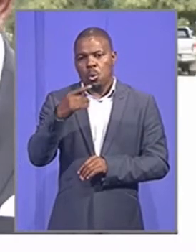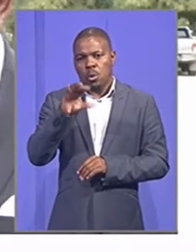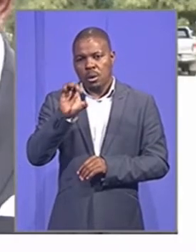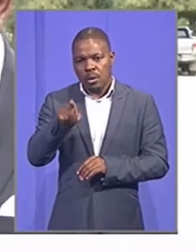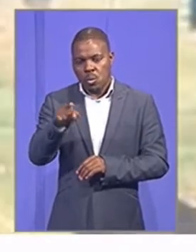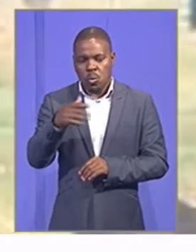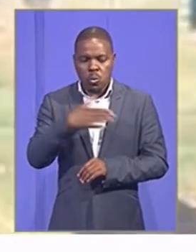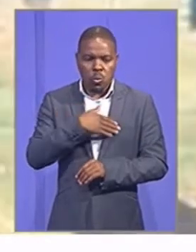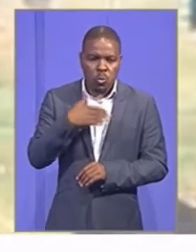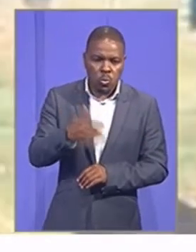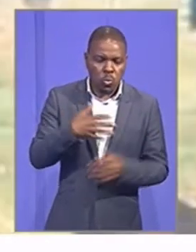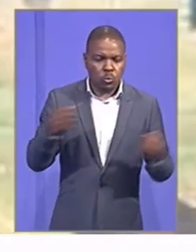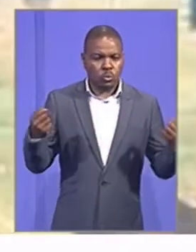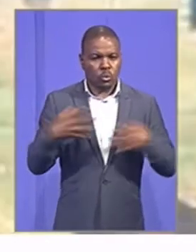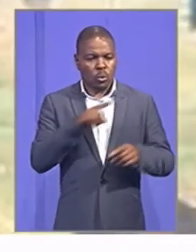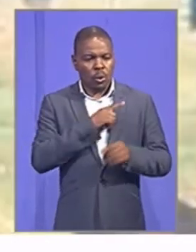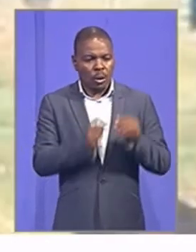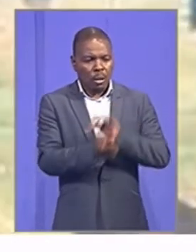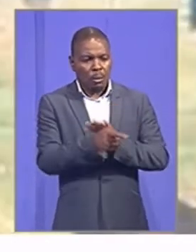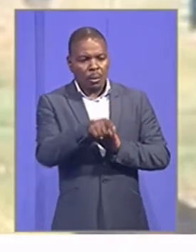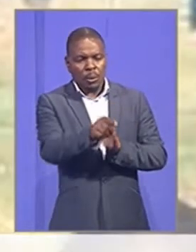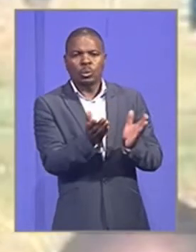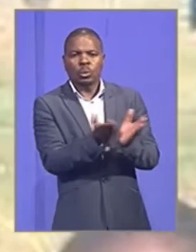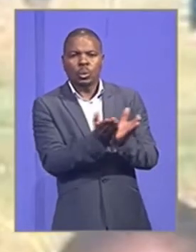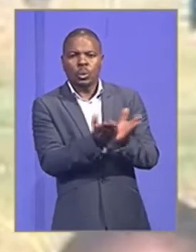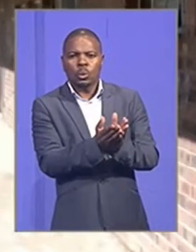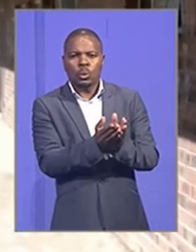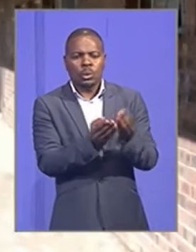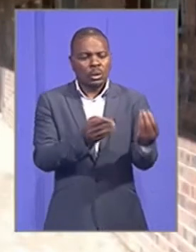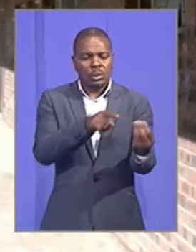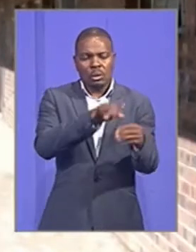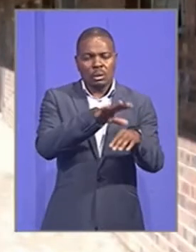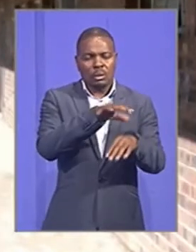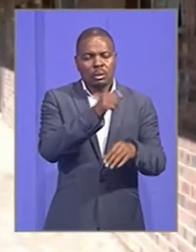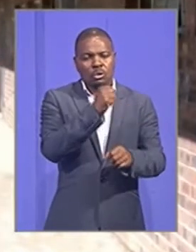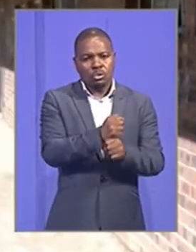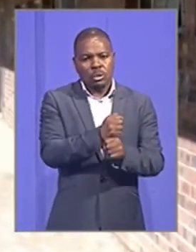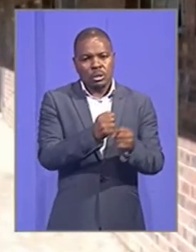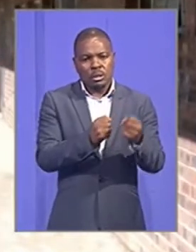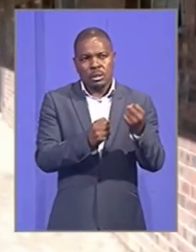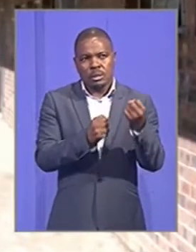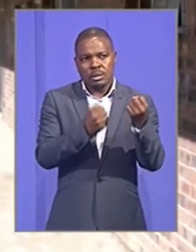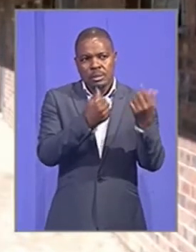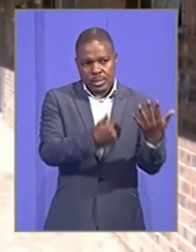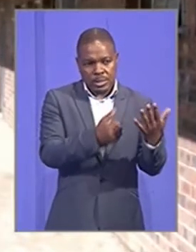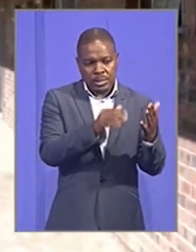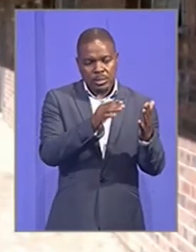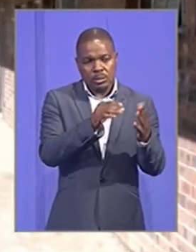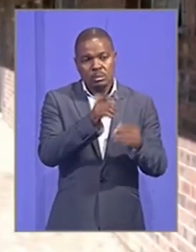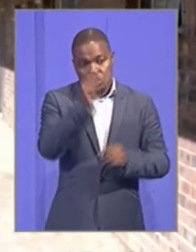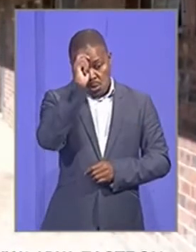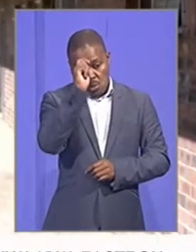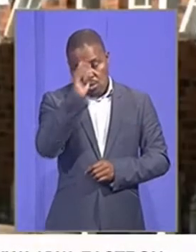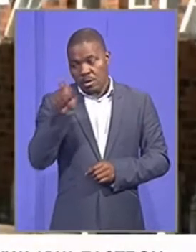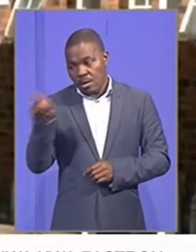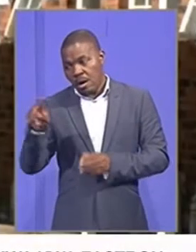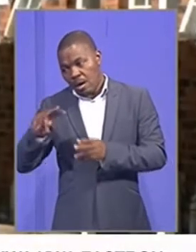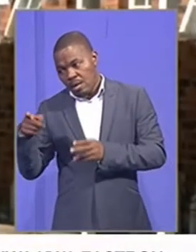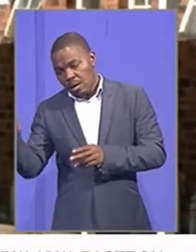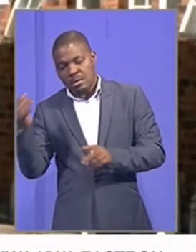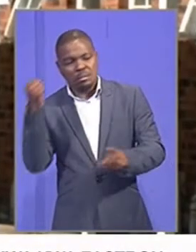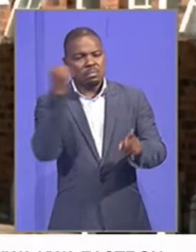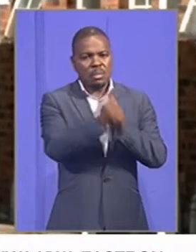sa Zama Primary School mo Zastron mo ngwana wa mshimanyana wa grade 6 o la hlaba o mongwe wa grade 6